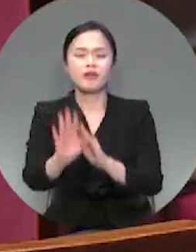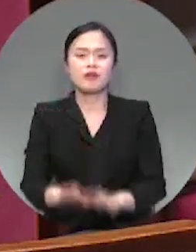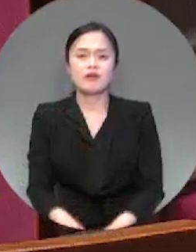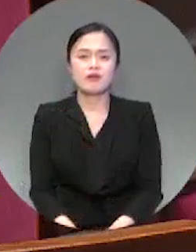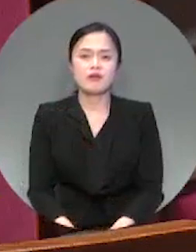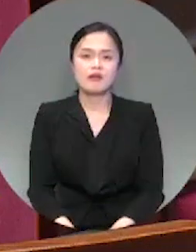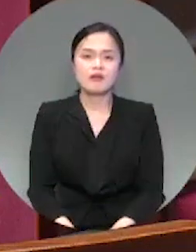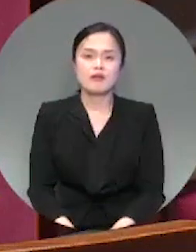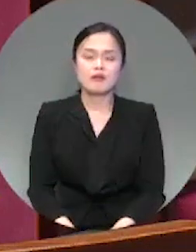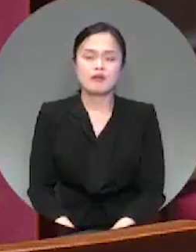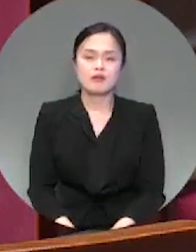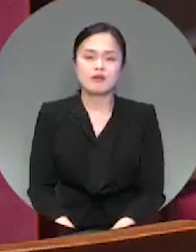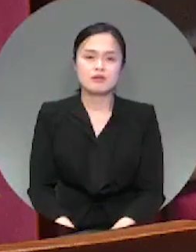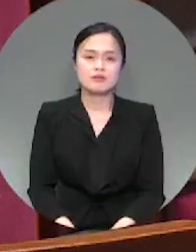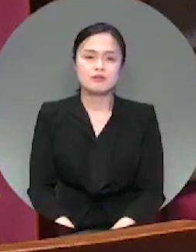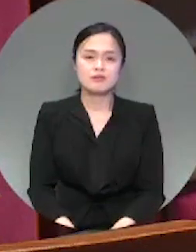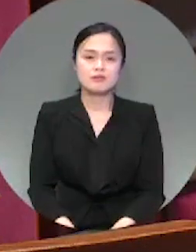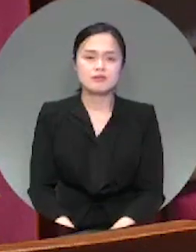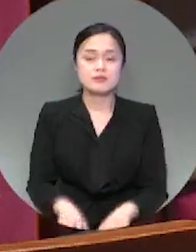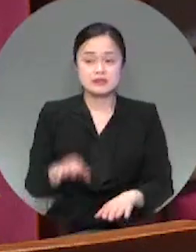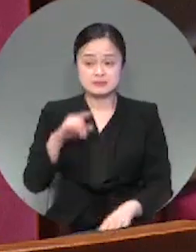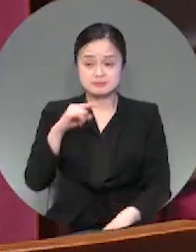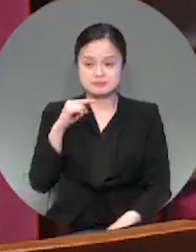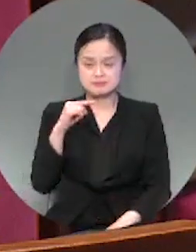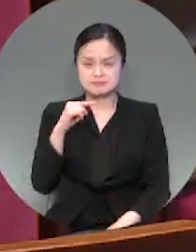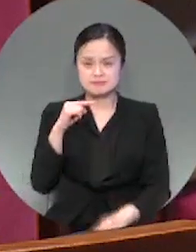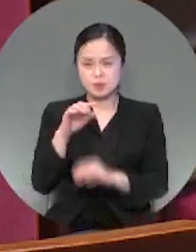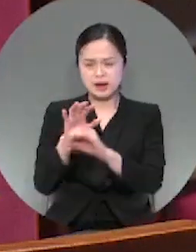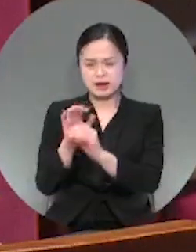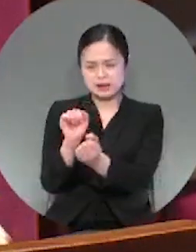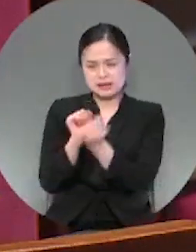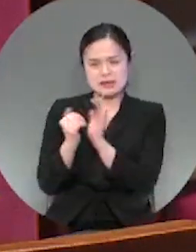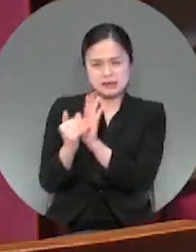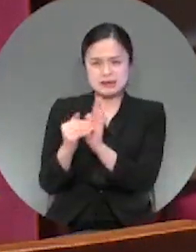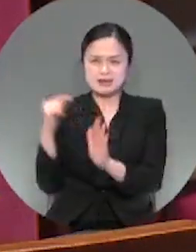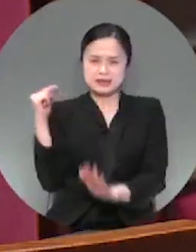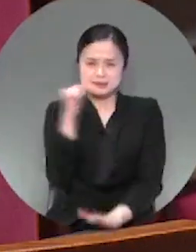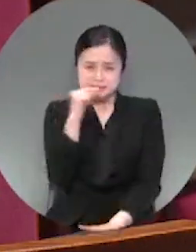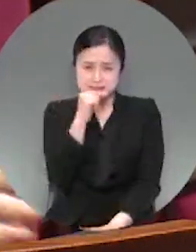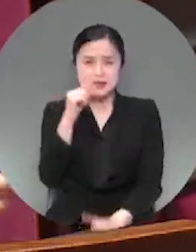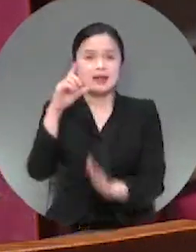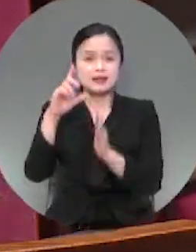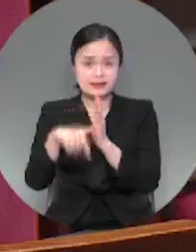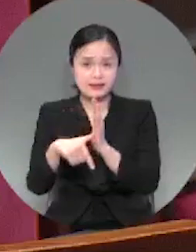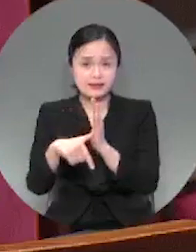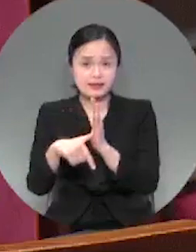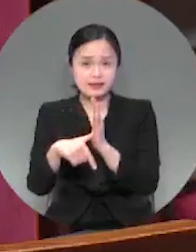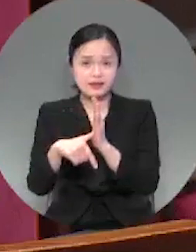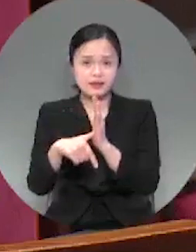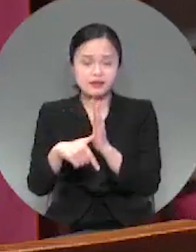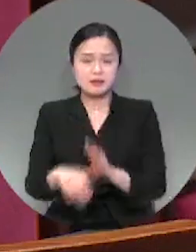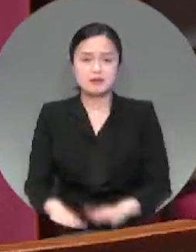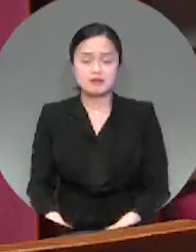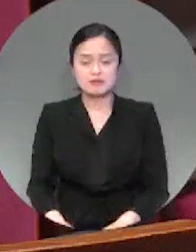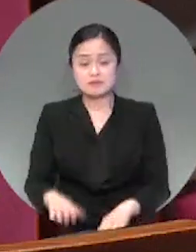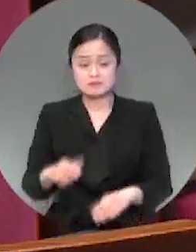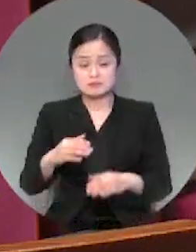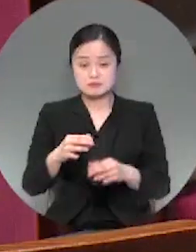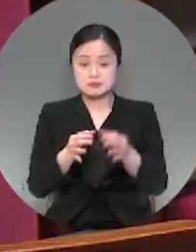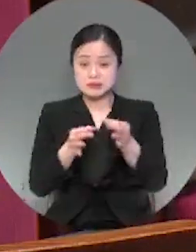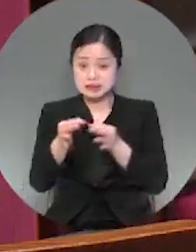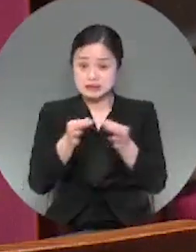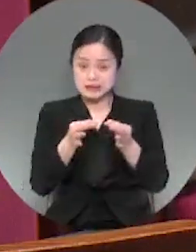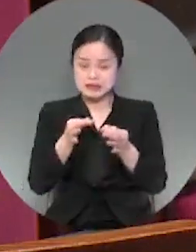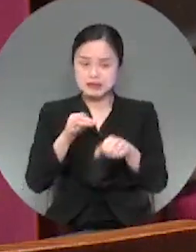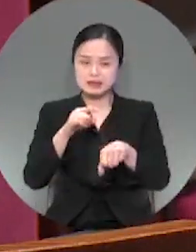방역 수위를 강하게 하면 영업 제한이나 이렇게 늘어날 수밖에 없고 그러면